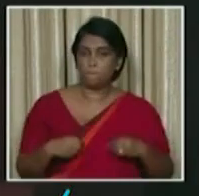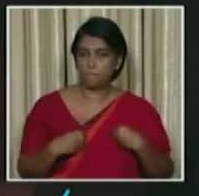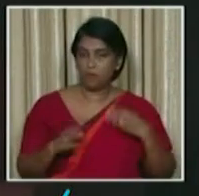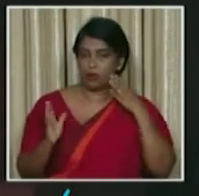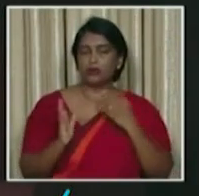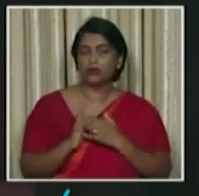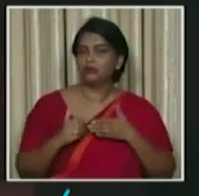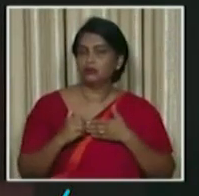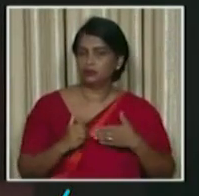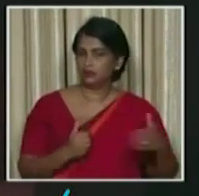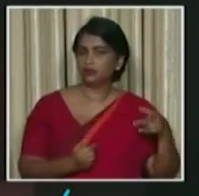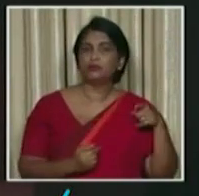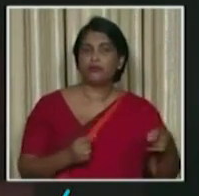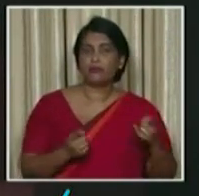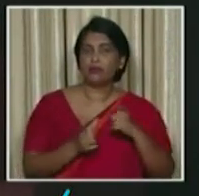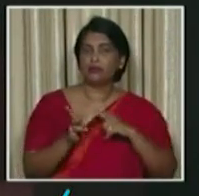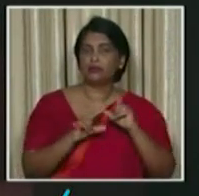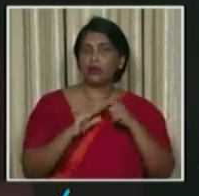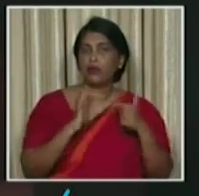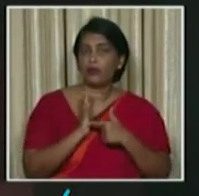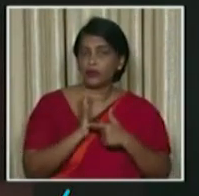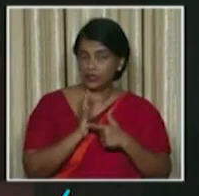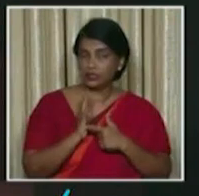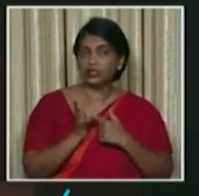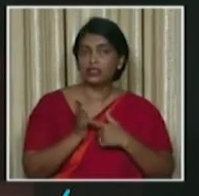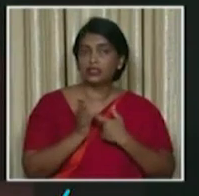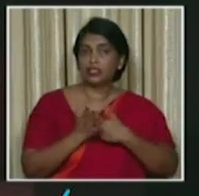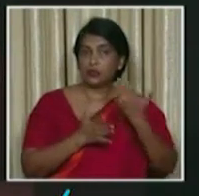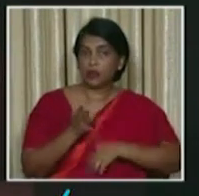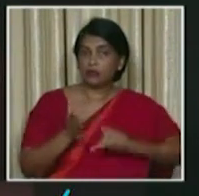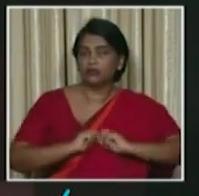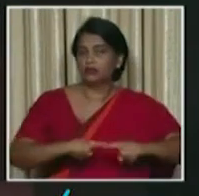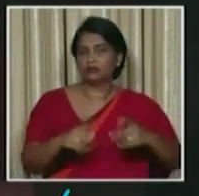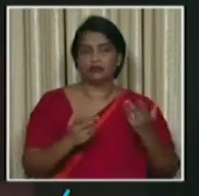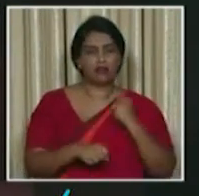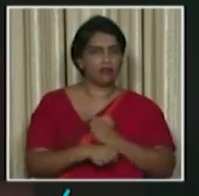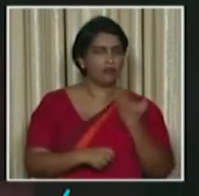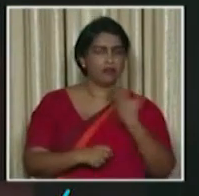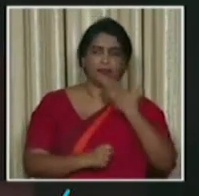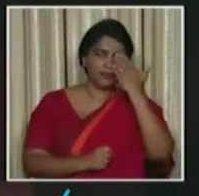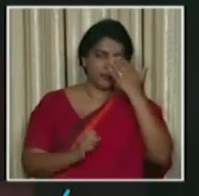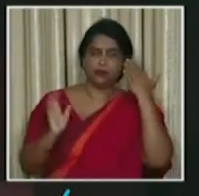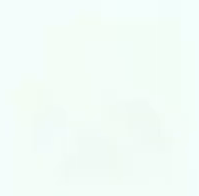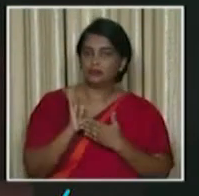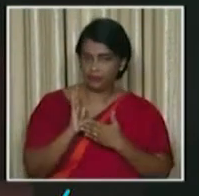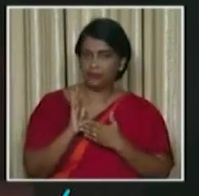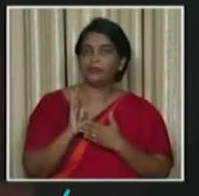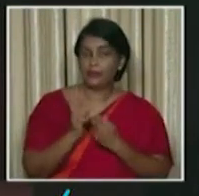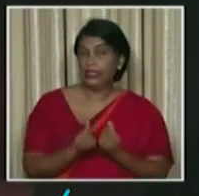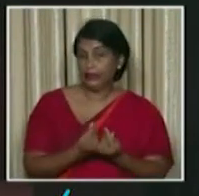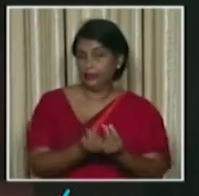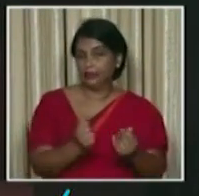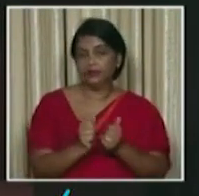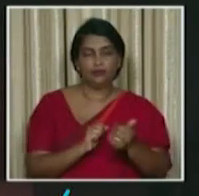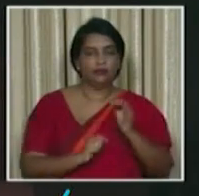පිළිබඳව. නමුත් මේ වෙනතෙක් ඒ විගණන වාර්තාවේ නිර්දේශ ක්‍රියාත්මක කරන්නට රජය අපොහොසත් වෙලා තිබෙනවා. කරුණාකර ඔබතුමාගේ අවධානය යොමු කරලා ඒක ඉක්මනින්ම